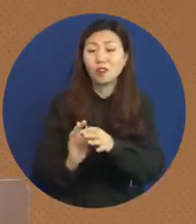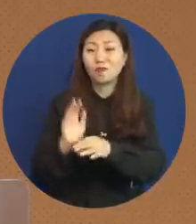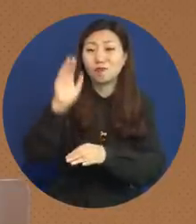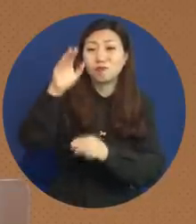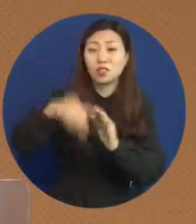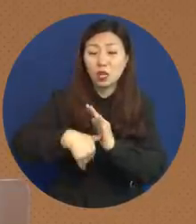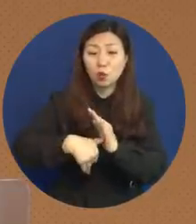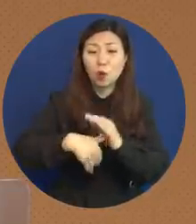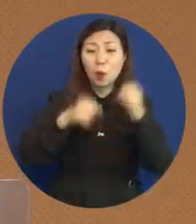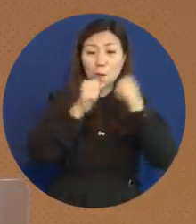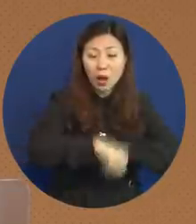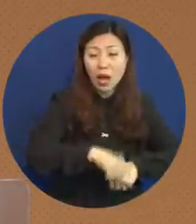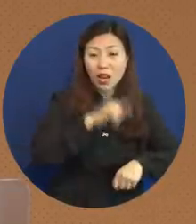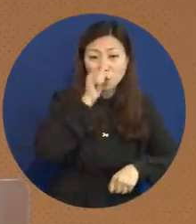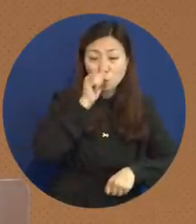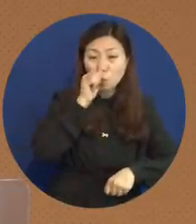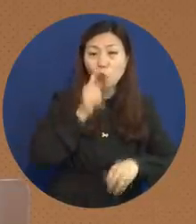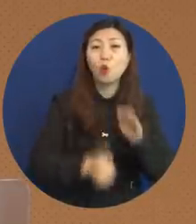있고